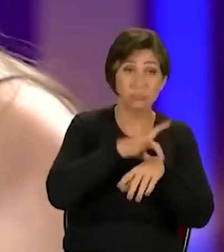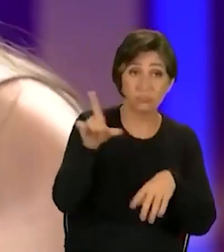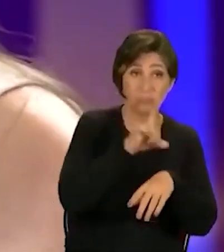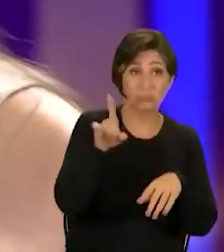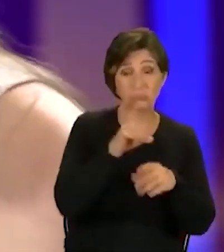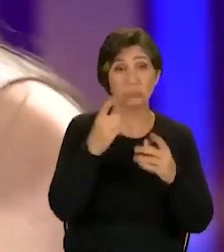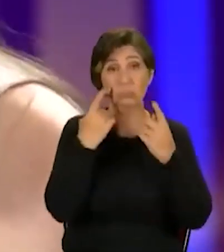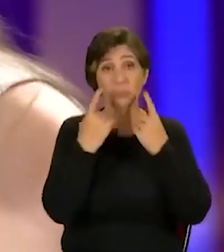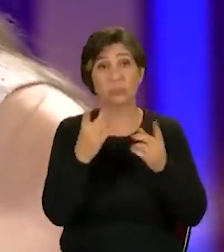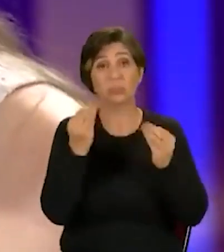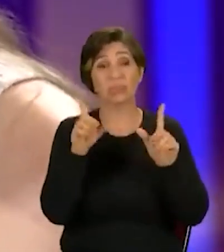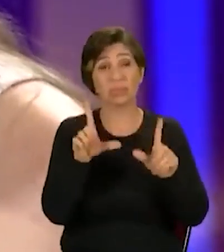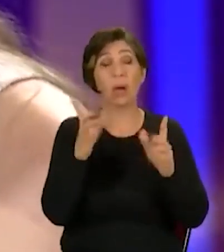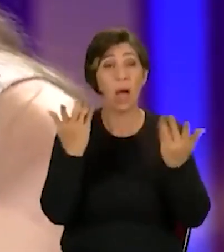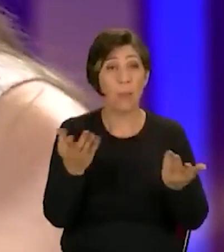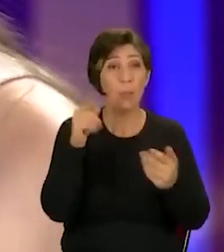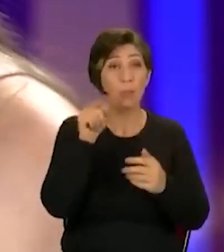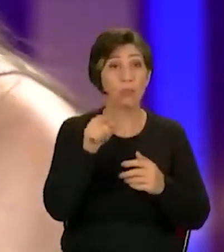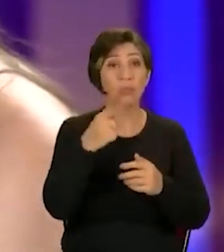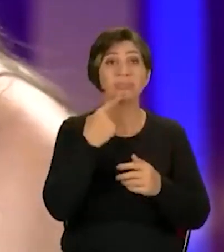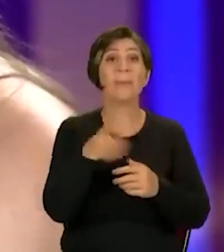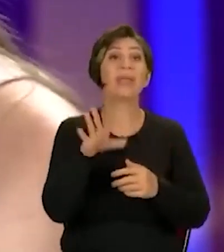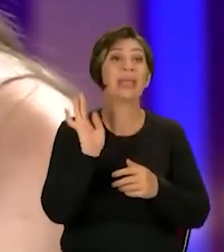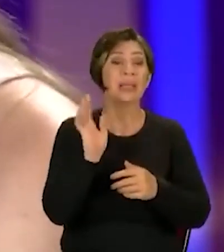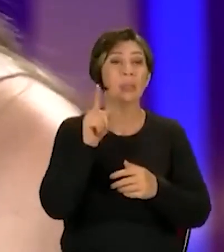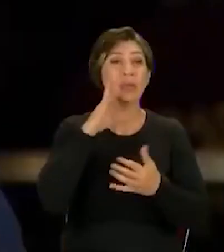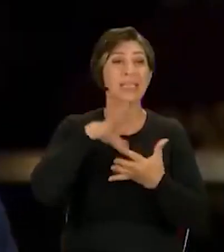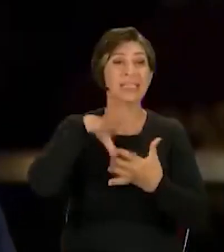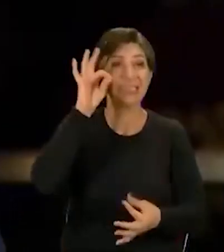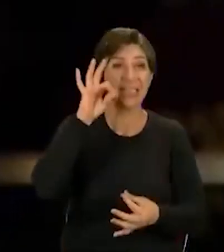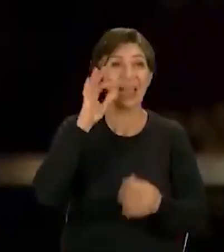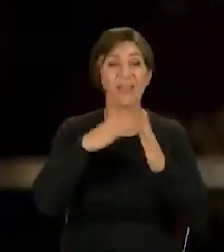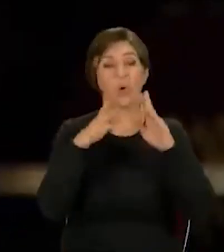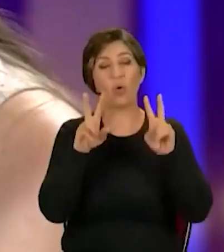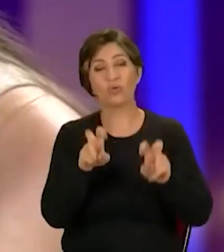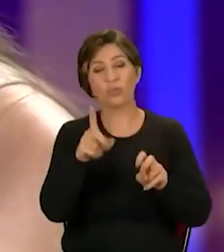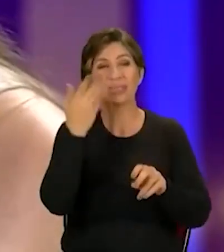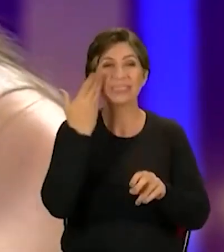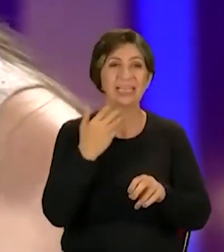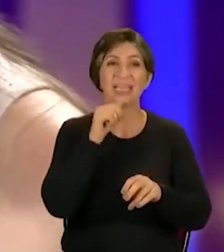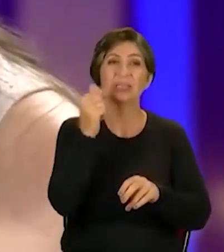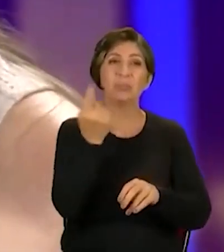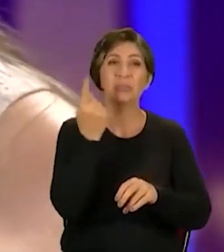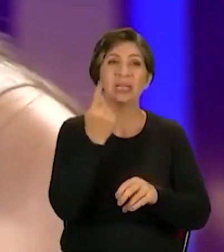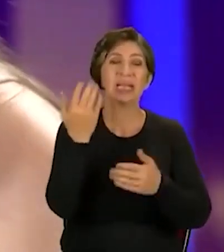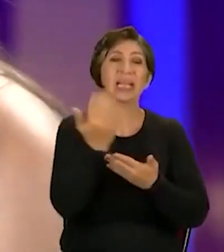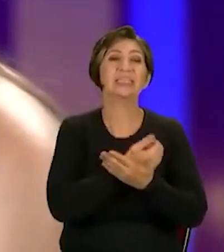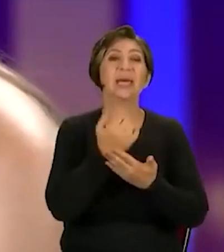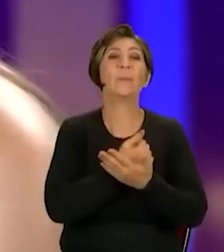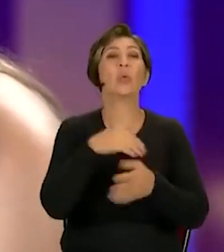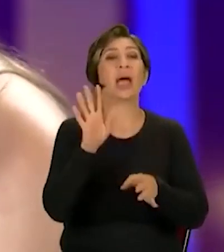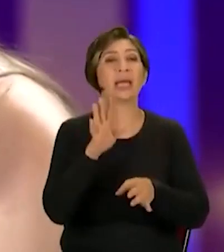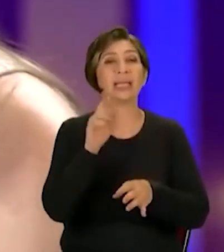sorunu işaret eden bir şey. Ama bu şu demek değil ki bu insanlar evde oturup bunu izlerken hiçbir şey kazanmıyorlar